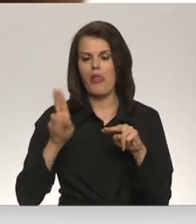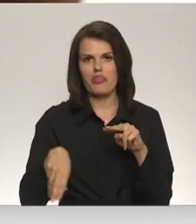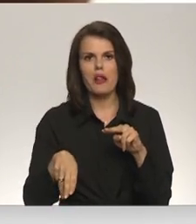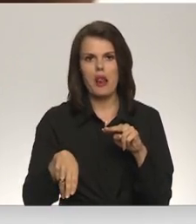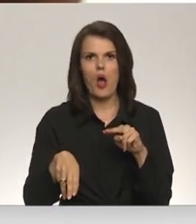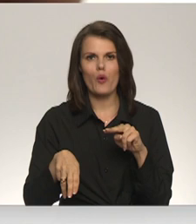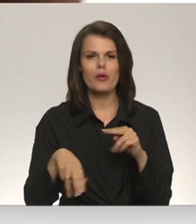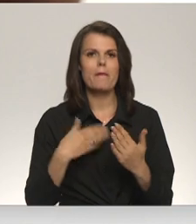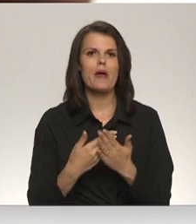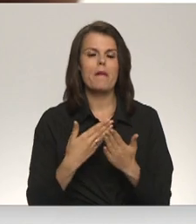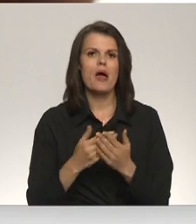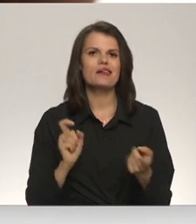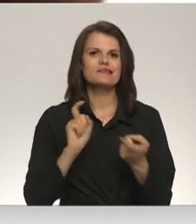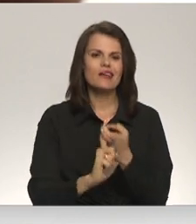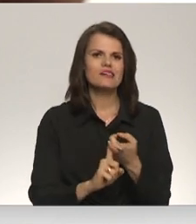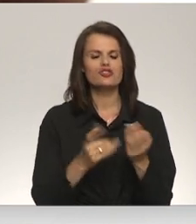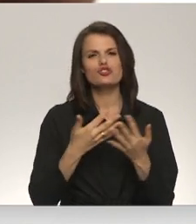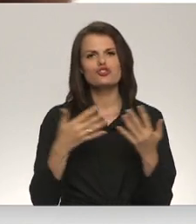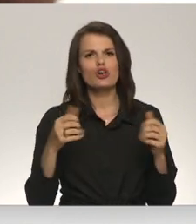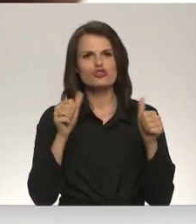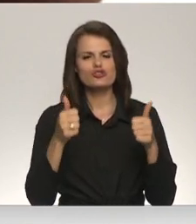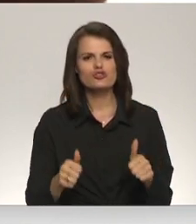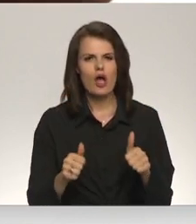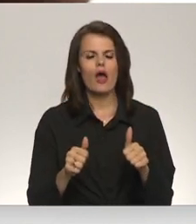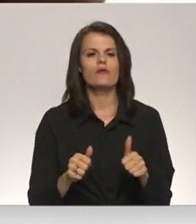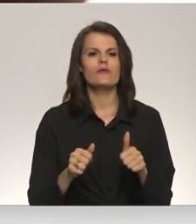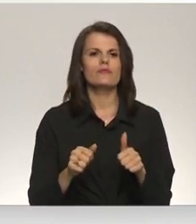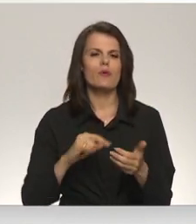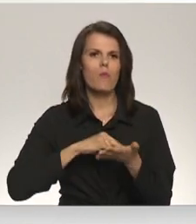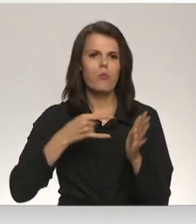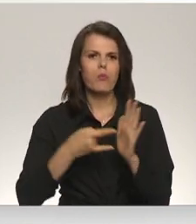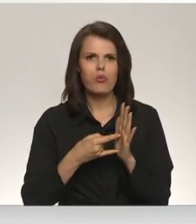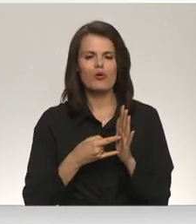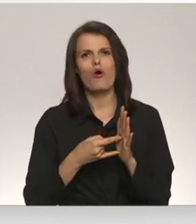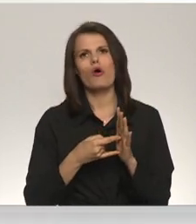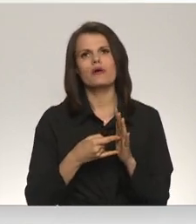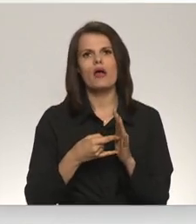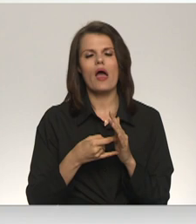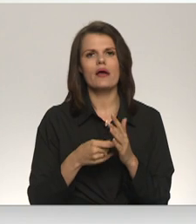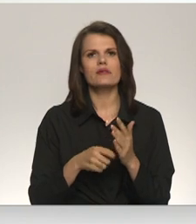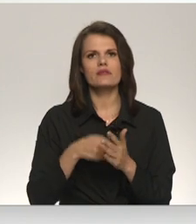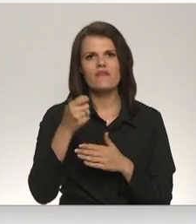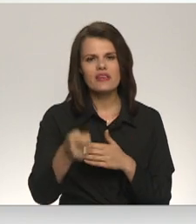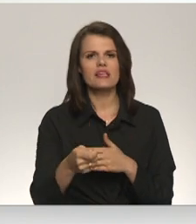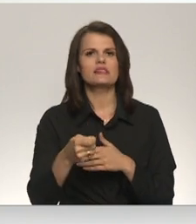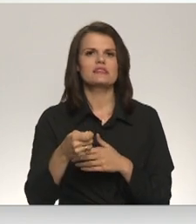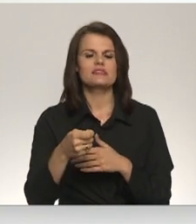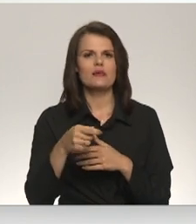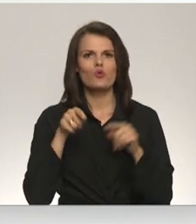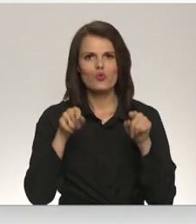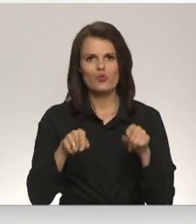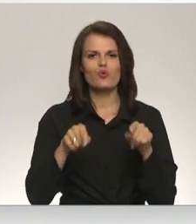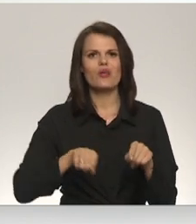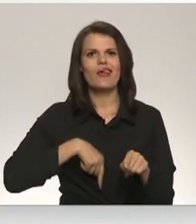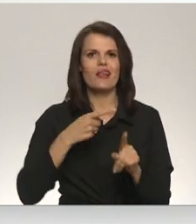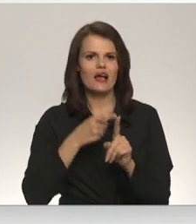piemēra, tas ir saistīts ar dažādu veidu IT projektu virzību, kur gadījumā ir